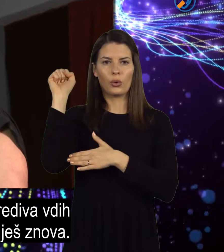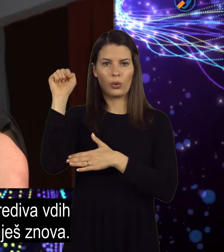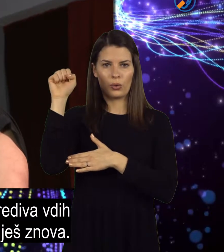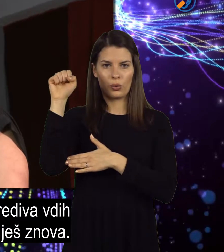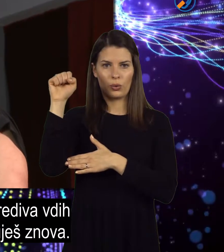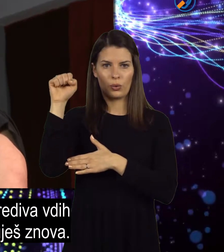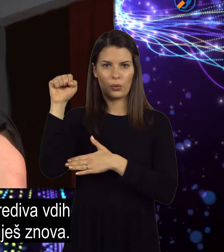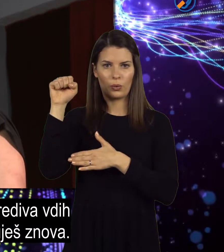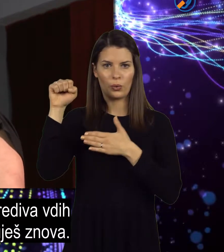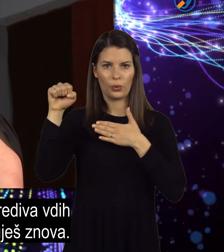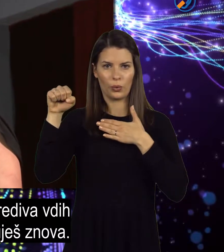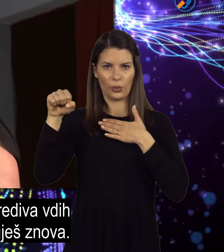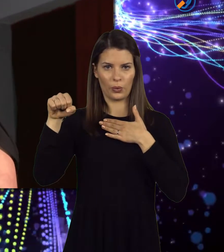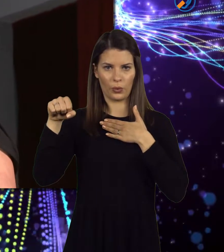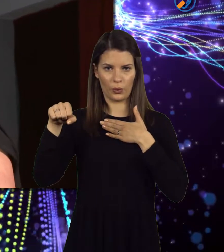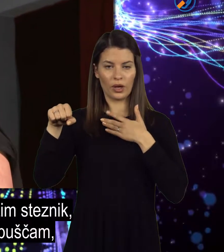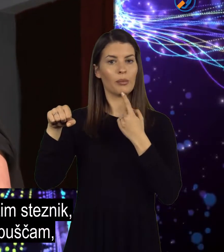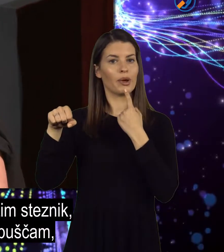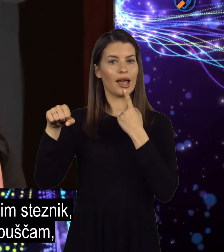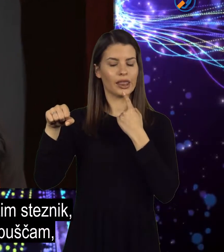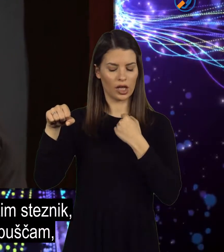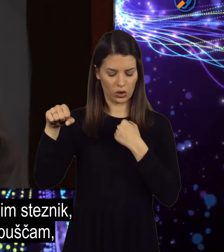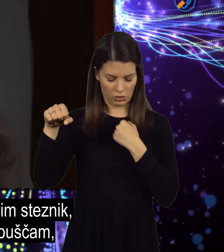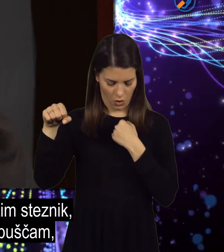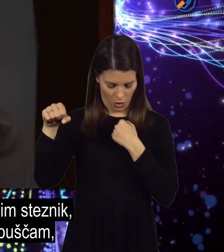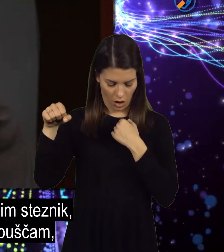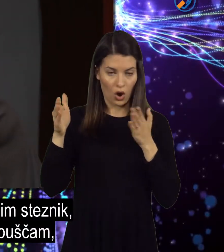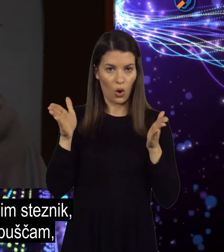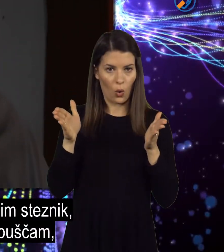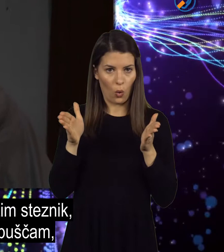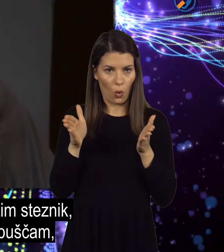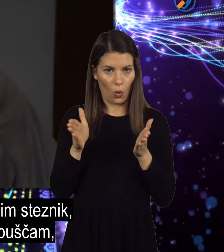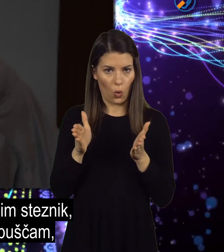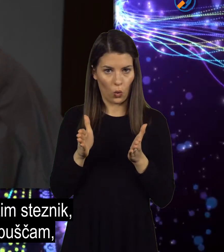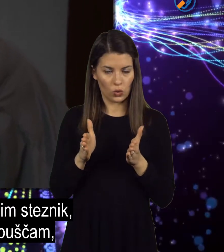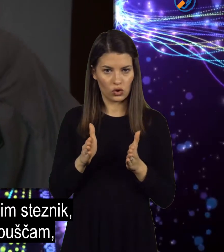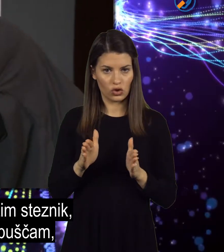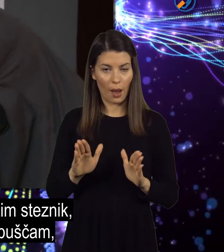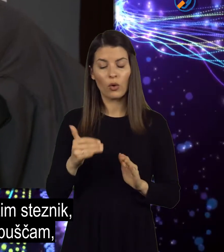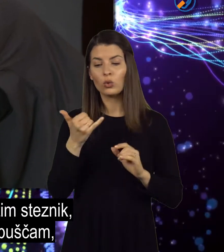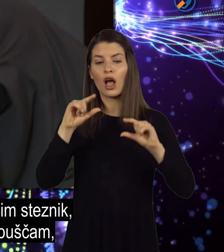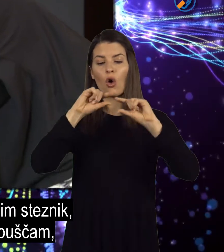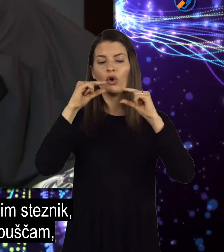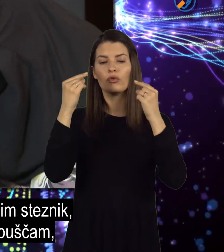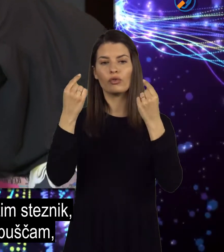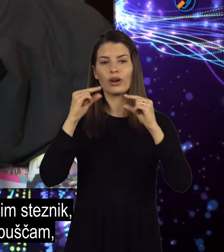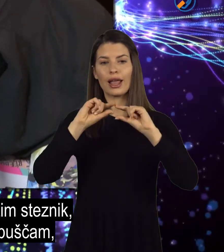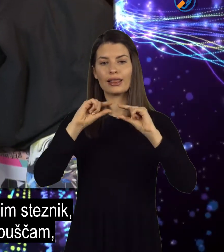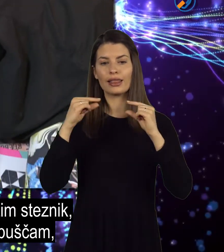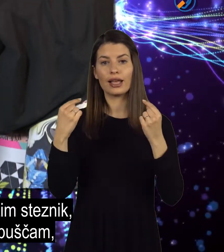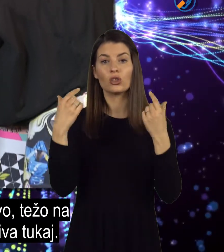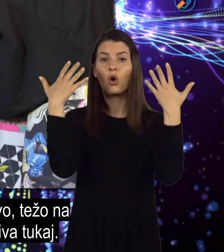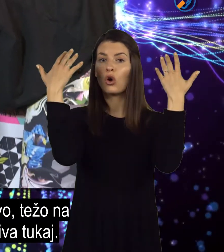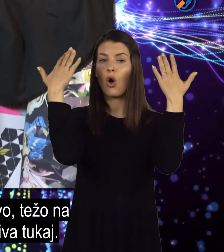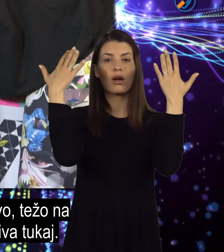in z izdihom potuješ znova. Brada gre dol, ožam steznik, po vretencih